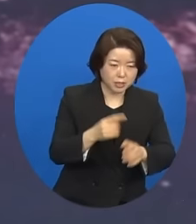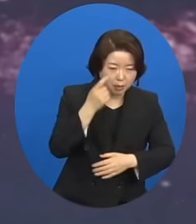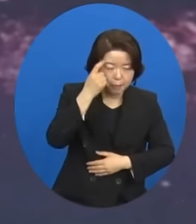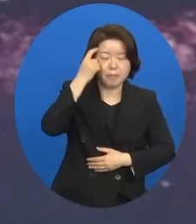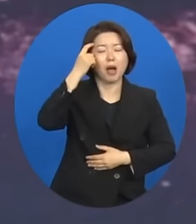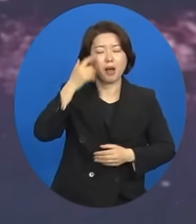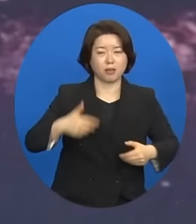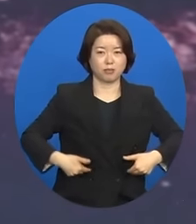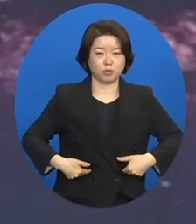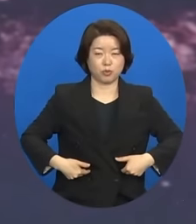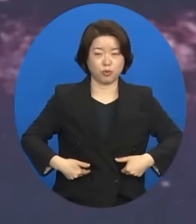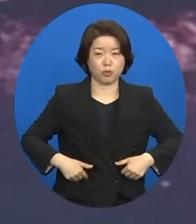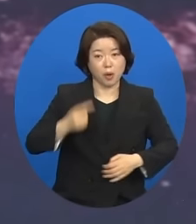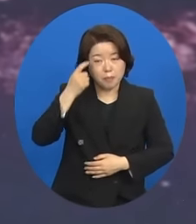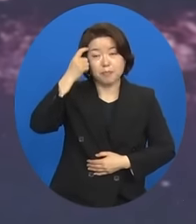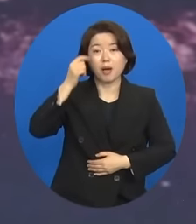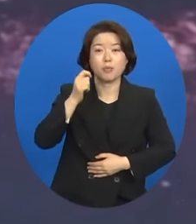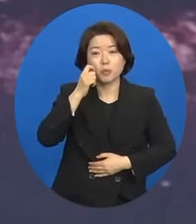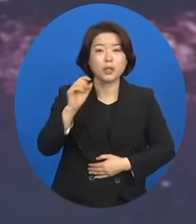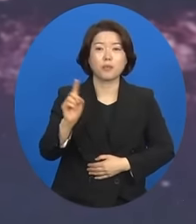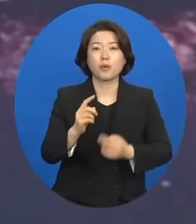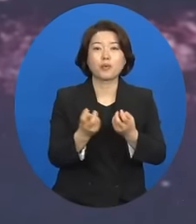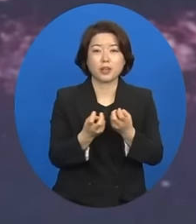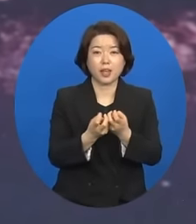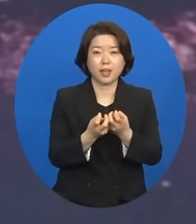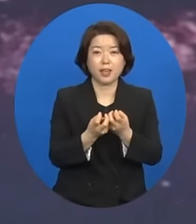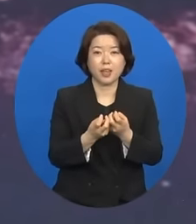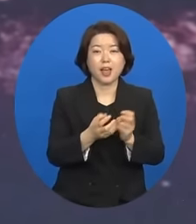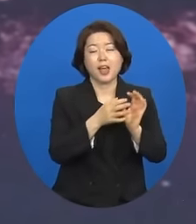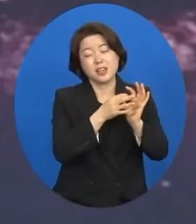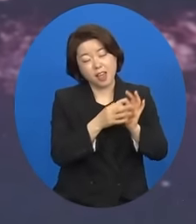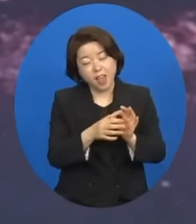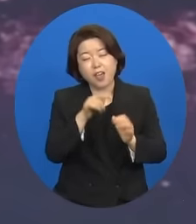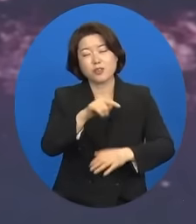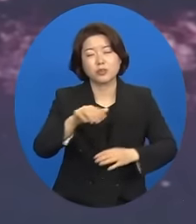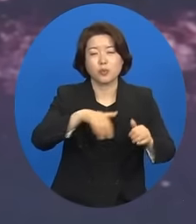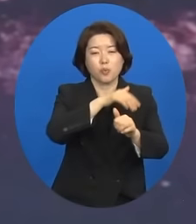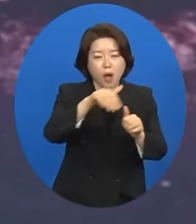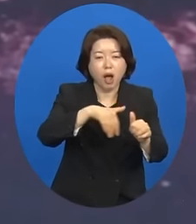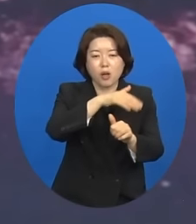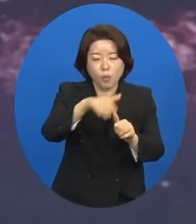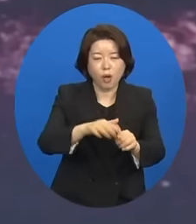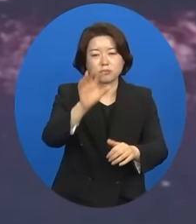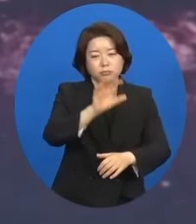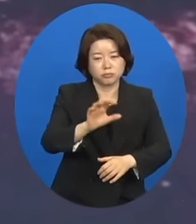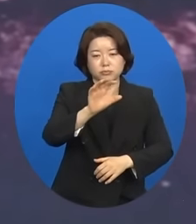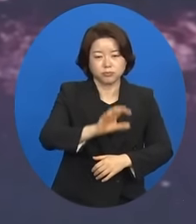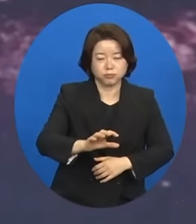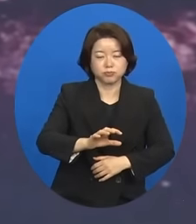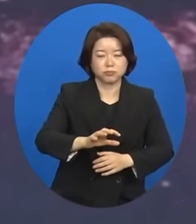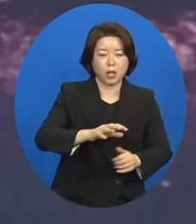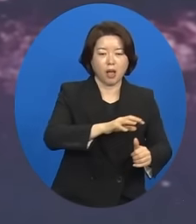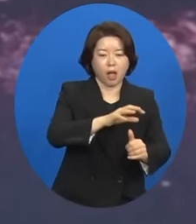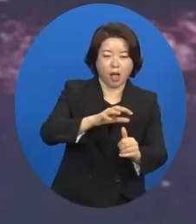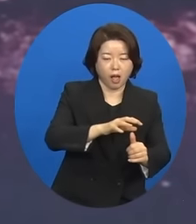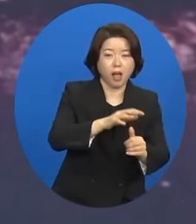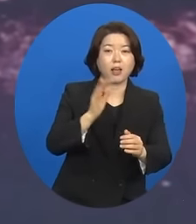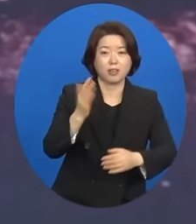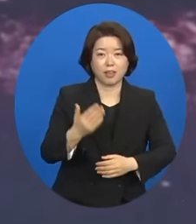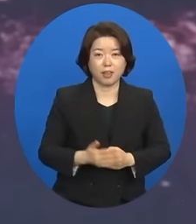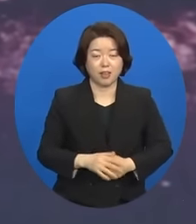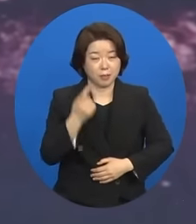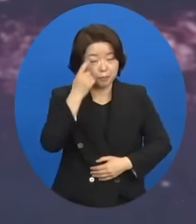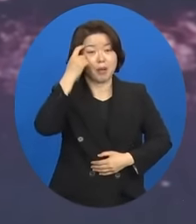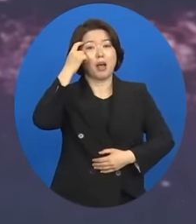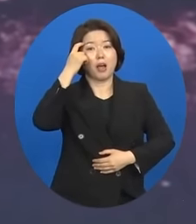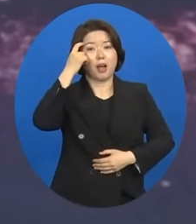되는데 깨닫지 못하면 어떻게 될까요 계속 그 환경이 벌어지게 됩니다 깨달을 때까지 그가 그것을